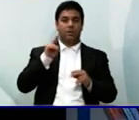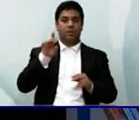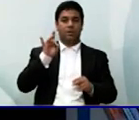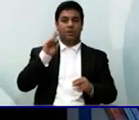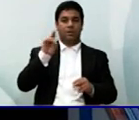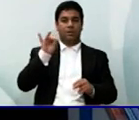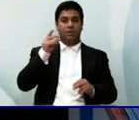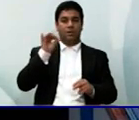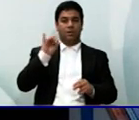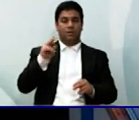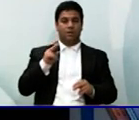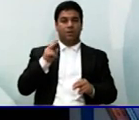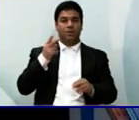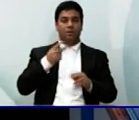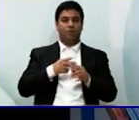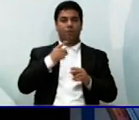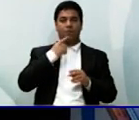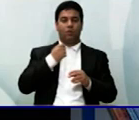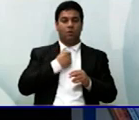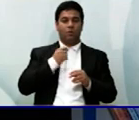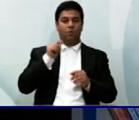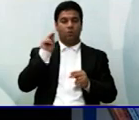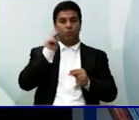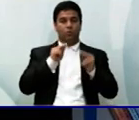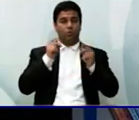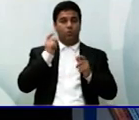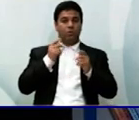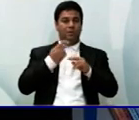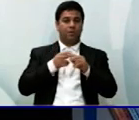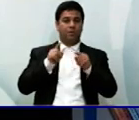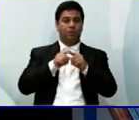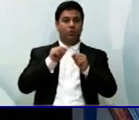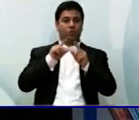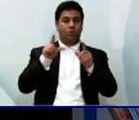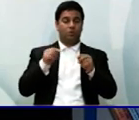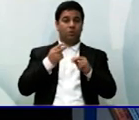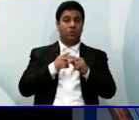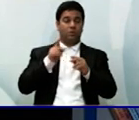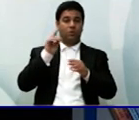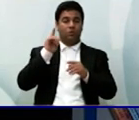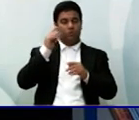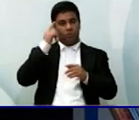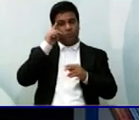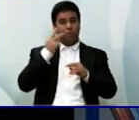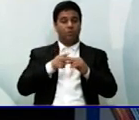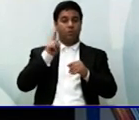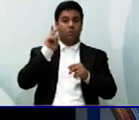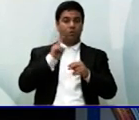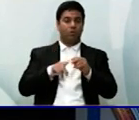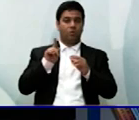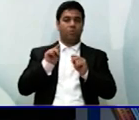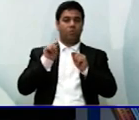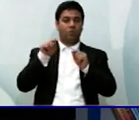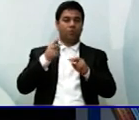Рэдьярда в Девонское военное училище, надеясь, что после его окончания он поступит